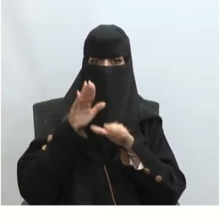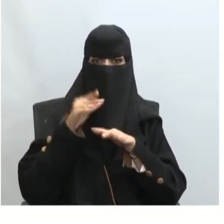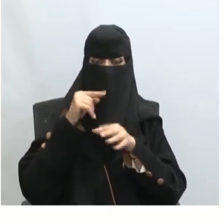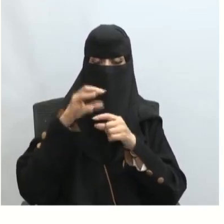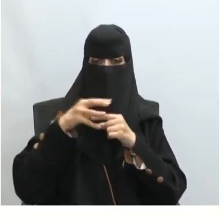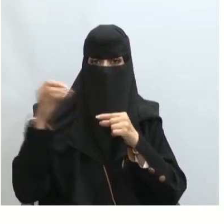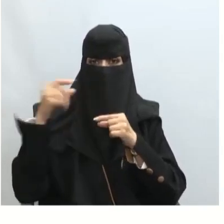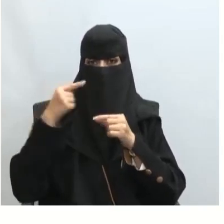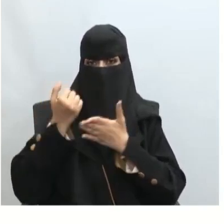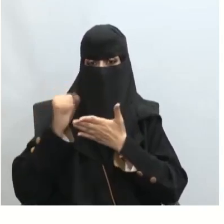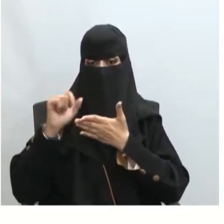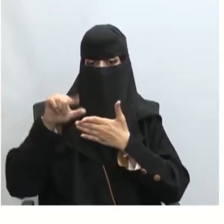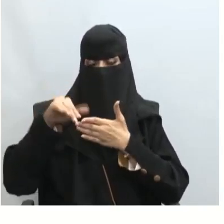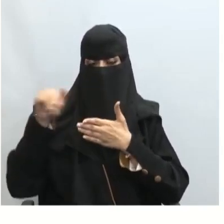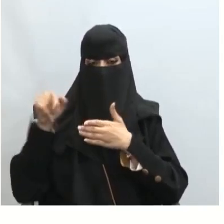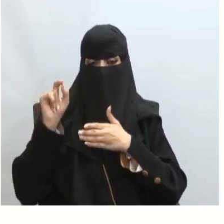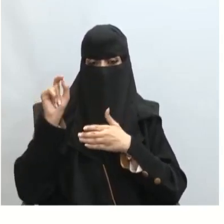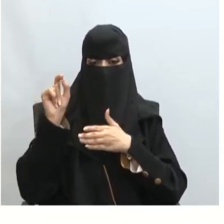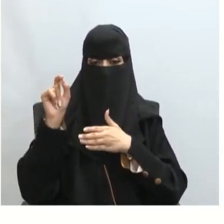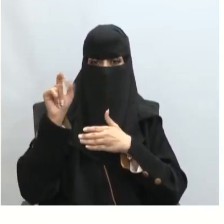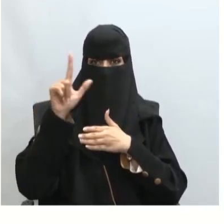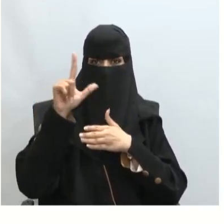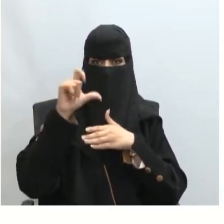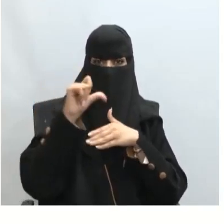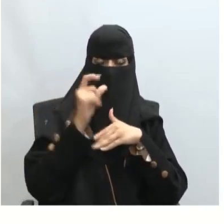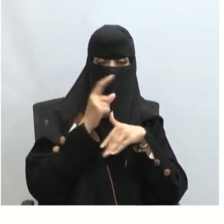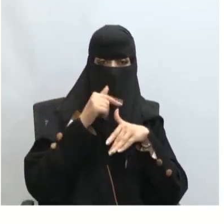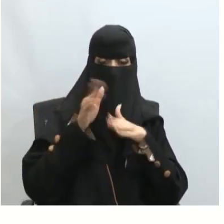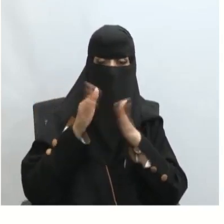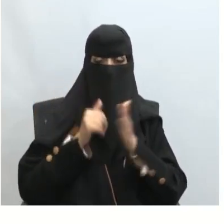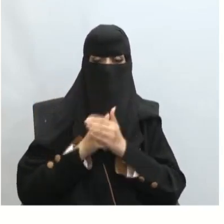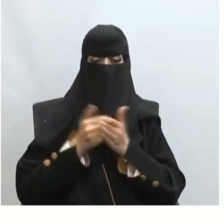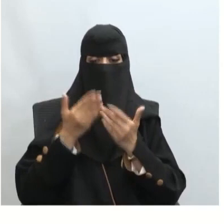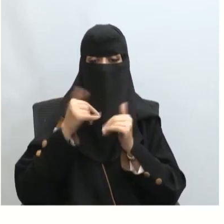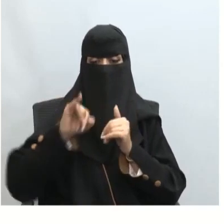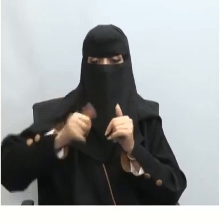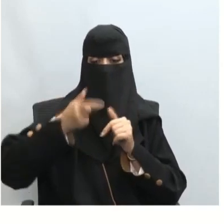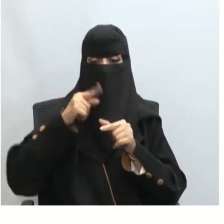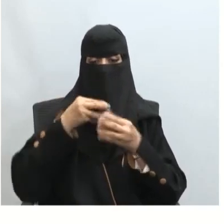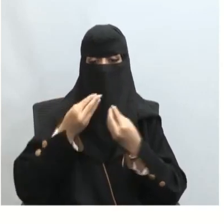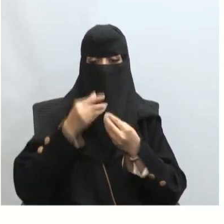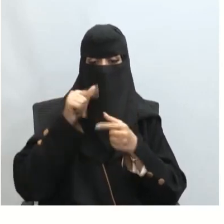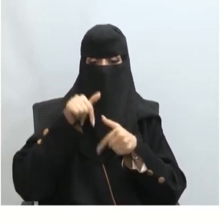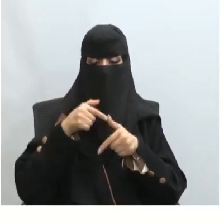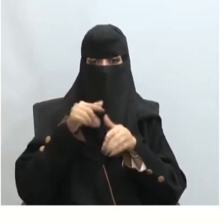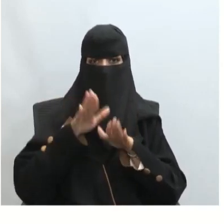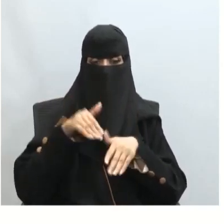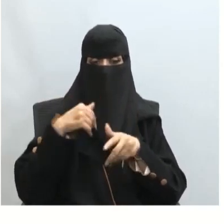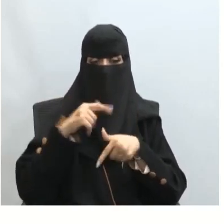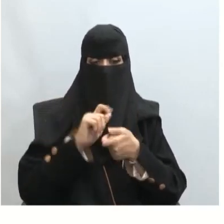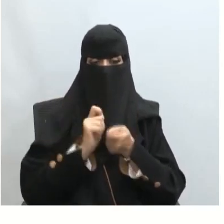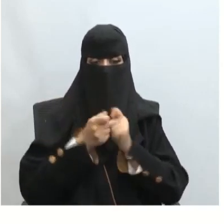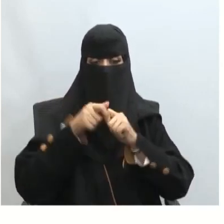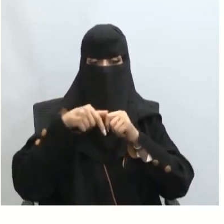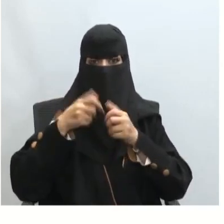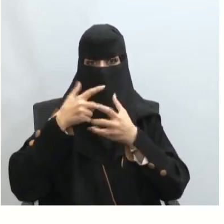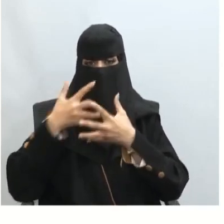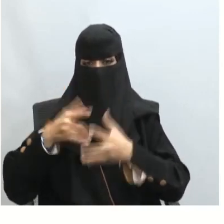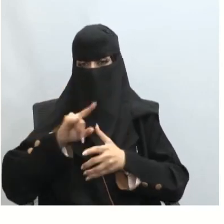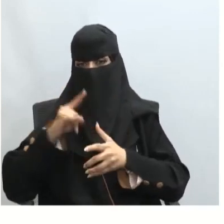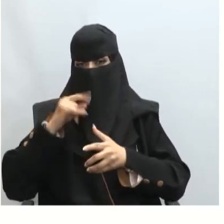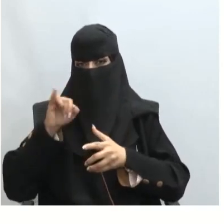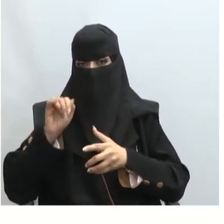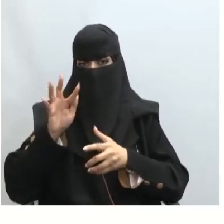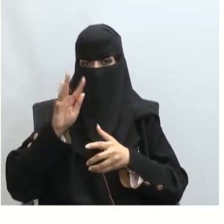نزعت او حذفت الفلورا الفلور نوع التفاعل الذي يحدث عند تحويل دهن غير